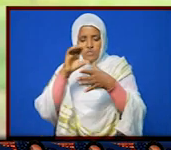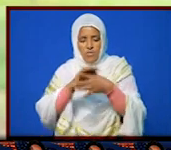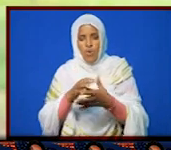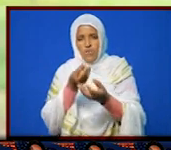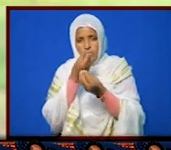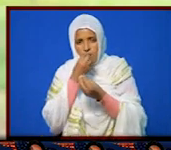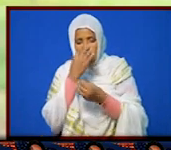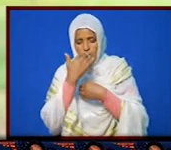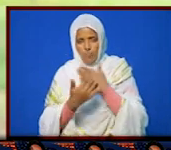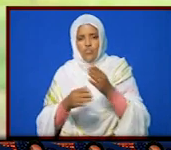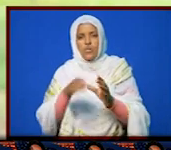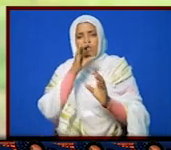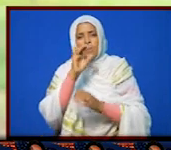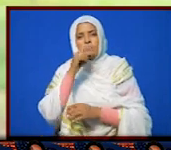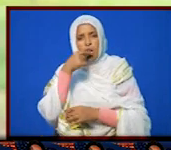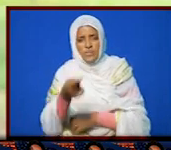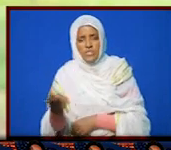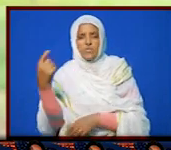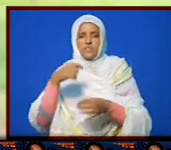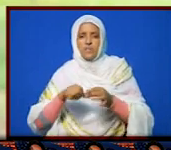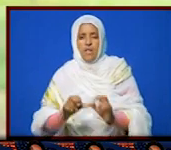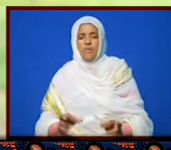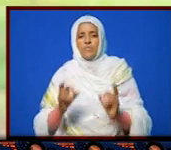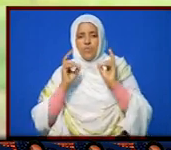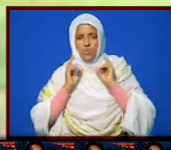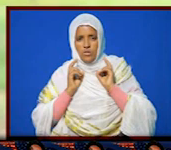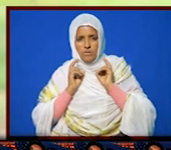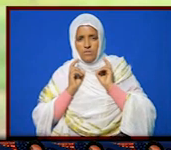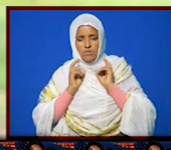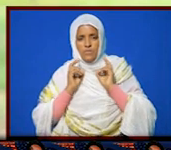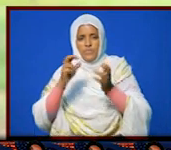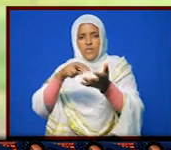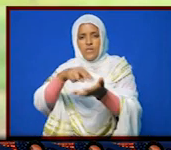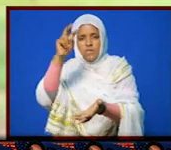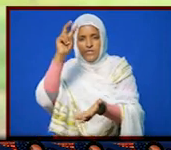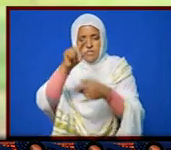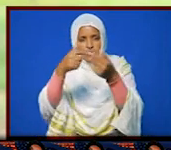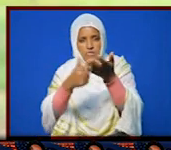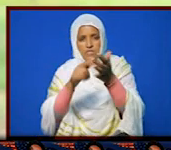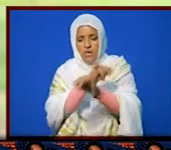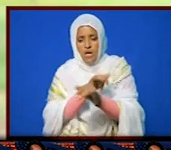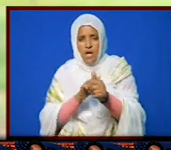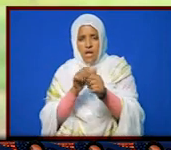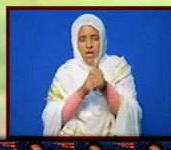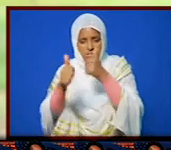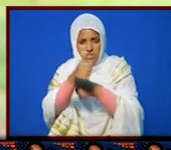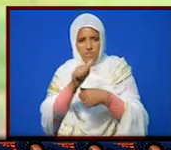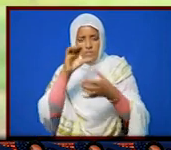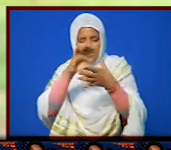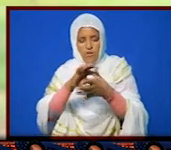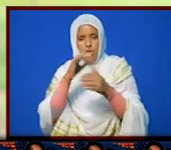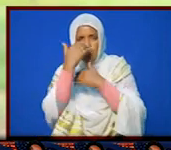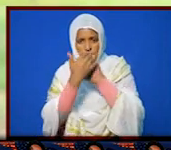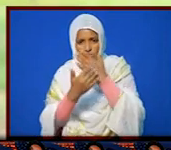የተጻፈው። ስለዚህ ስጋውን የበላ ደሙን የጠጣ ምን አለበት? የዘላለም ህይወት ይነሳል። ስለዚህ